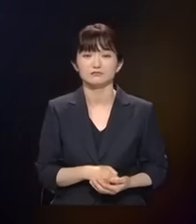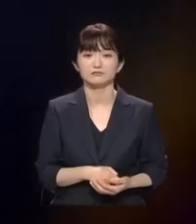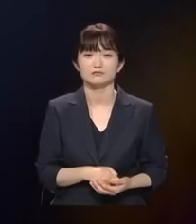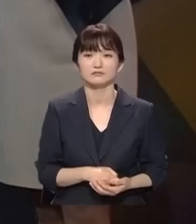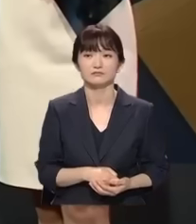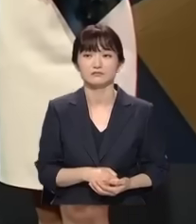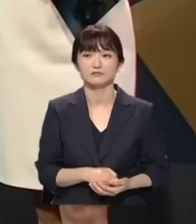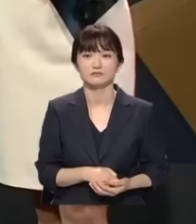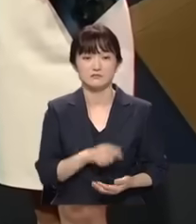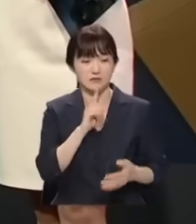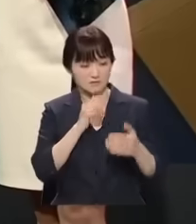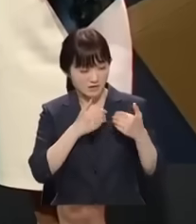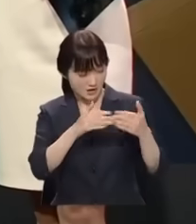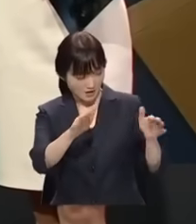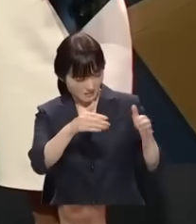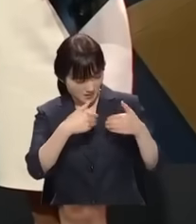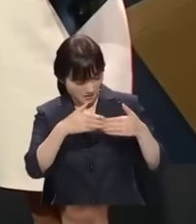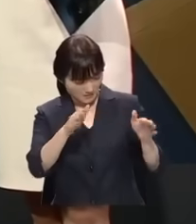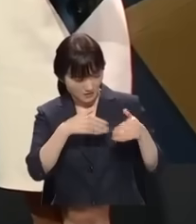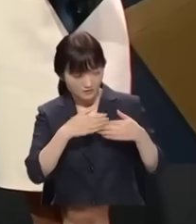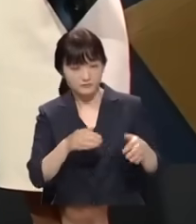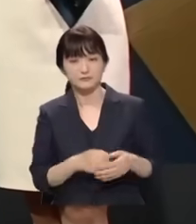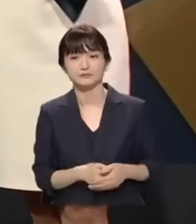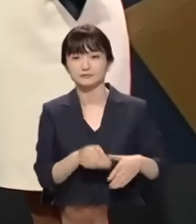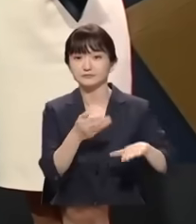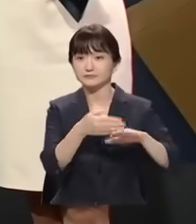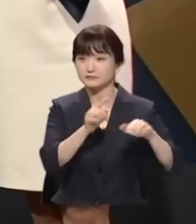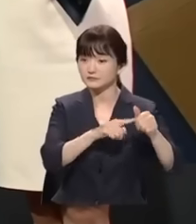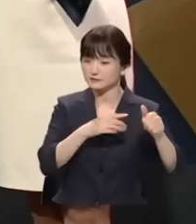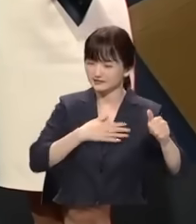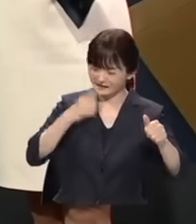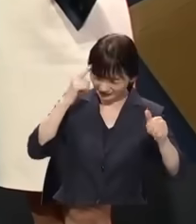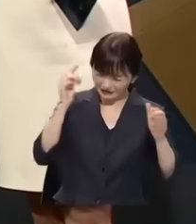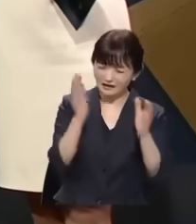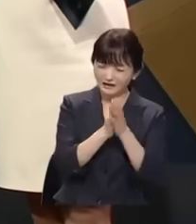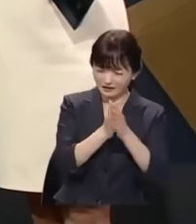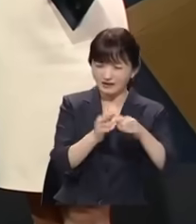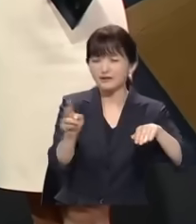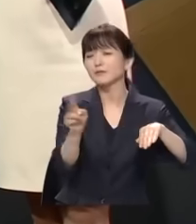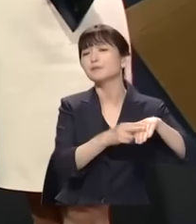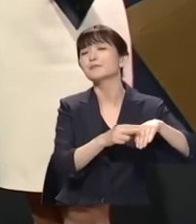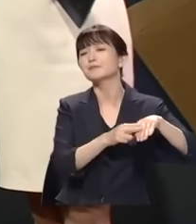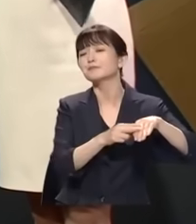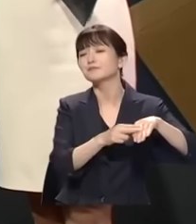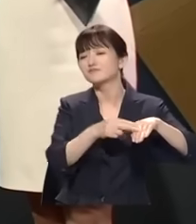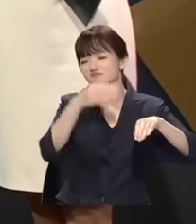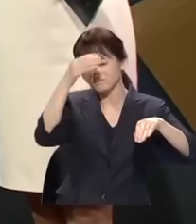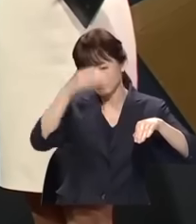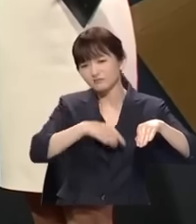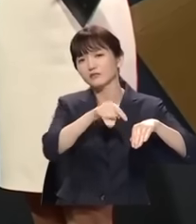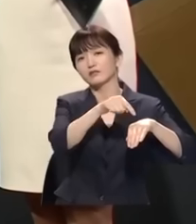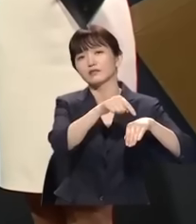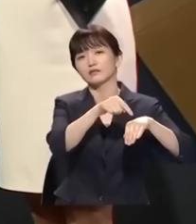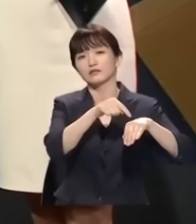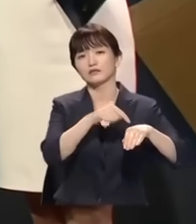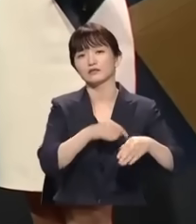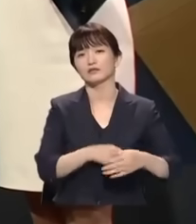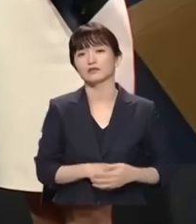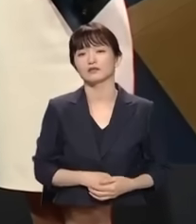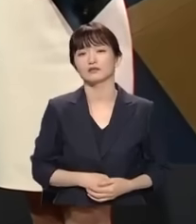거친 말다툼이 오가는 상황에서 조폭은 내가 알아서 딱지를 끊겠다라고 뻔뻔한 태도를 보였습니다